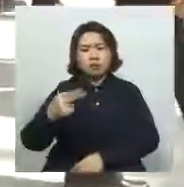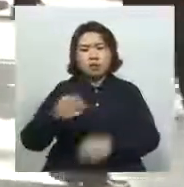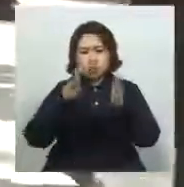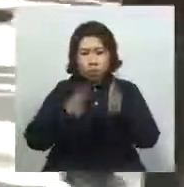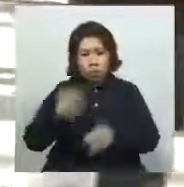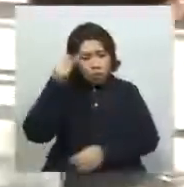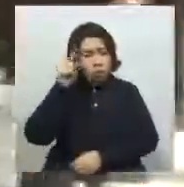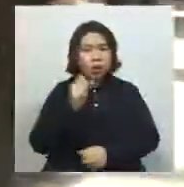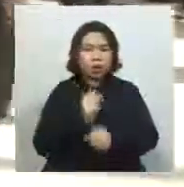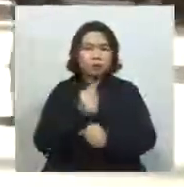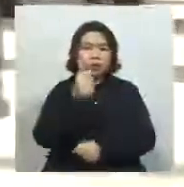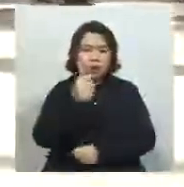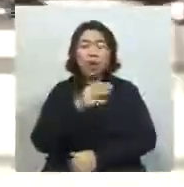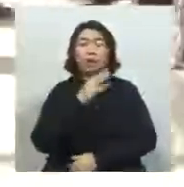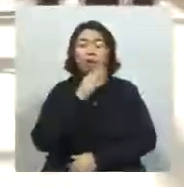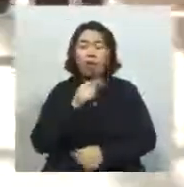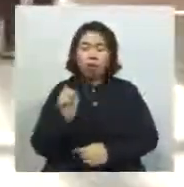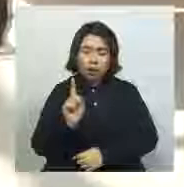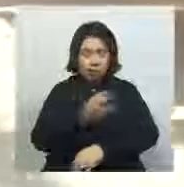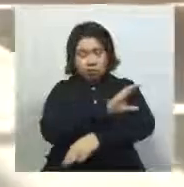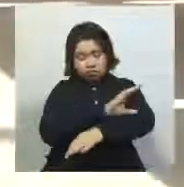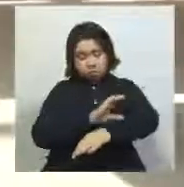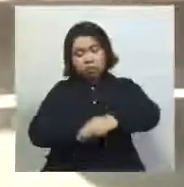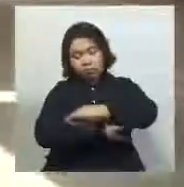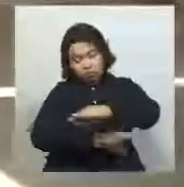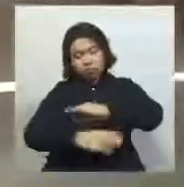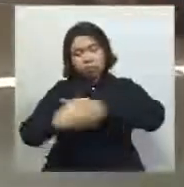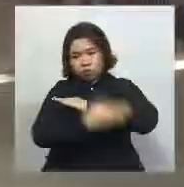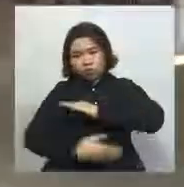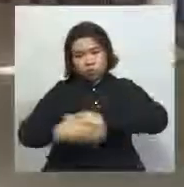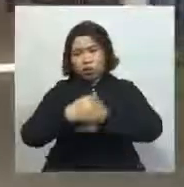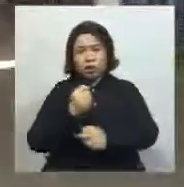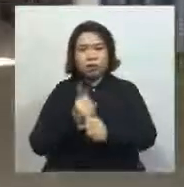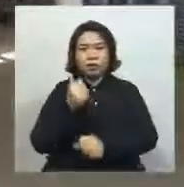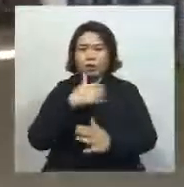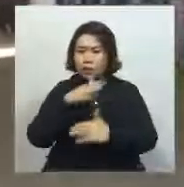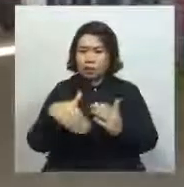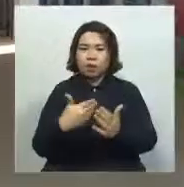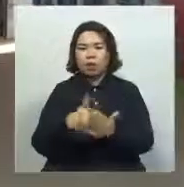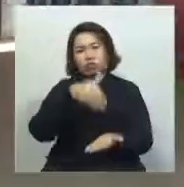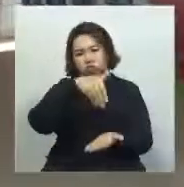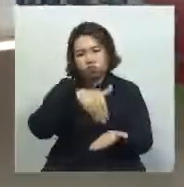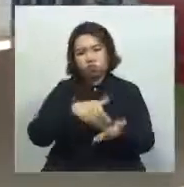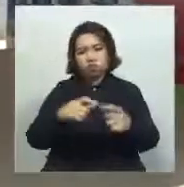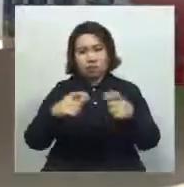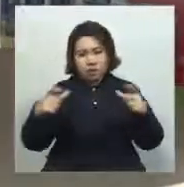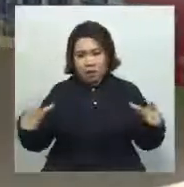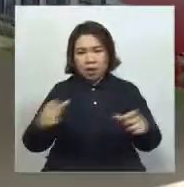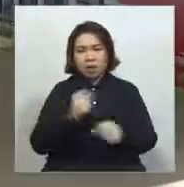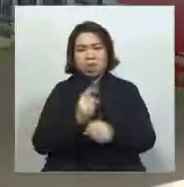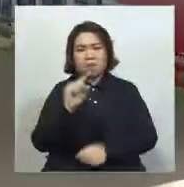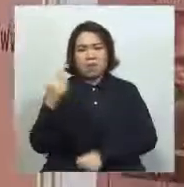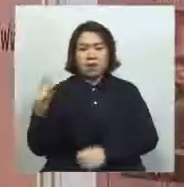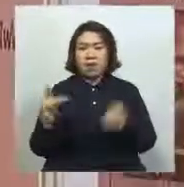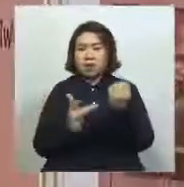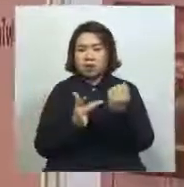วันรองรับการเดินทางไปในระบบรางทุกประเภทเป็นศูนย์กลางการเดินทางด้วยระบบรางที่ใหญ่และทันสมั